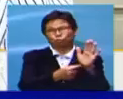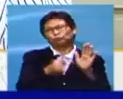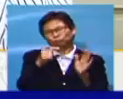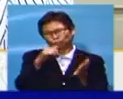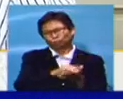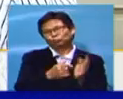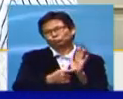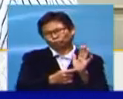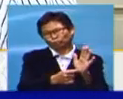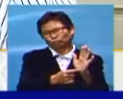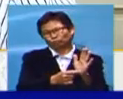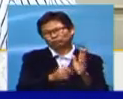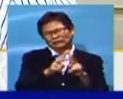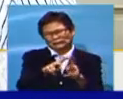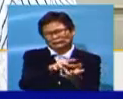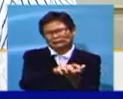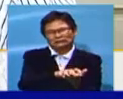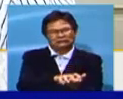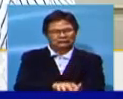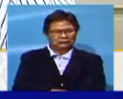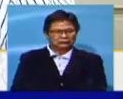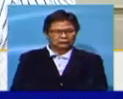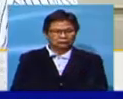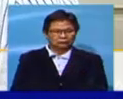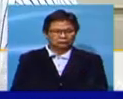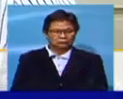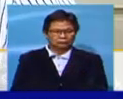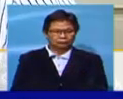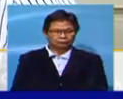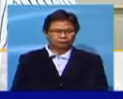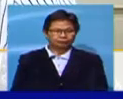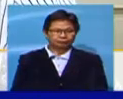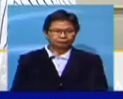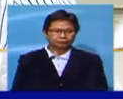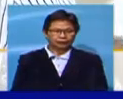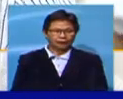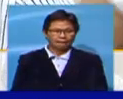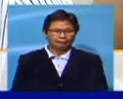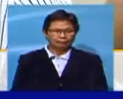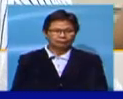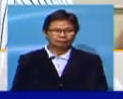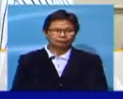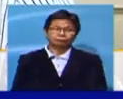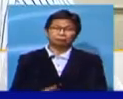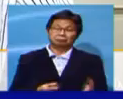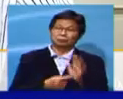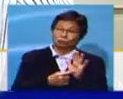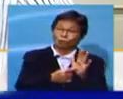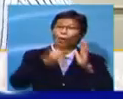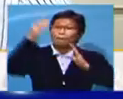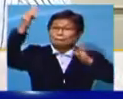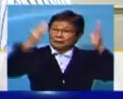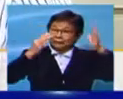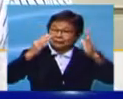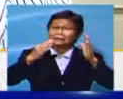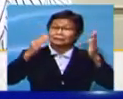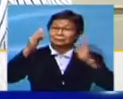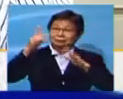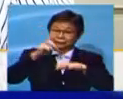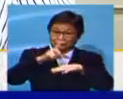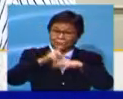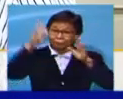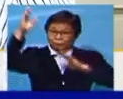betapa rapuhnya ya keadaan di negara ini ya dari